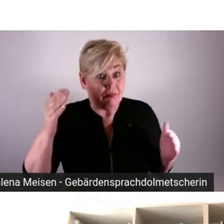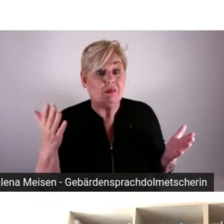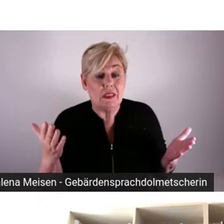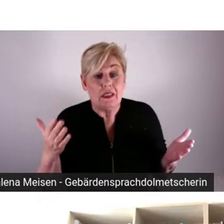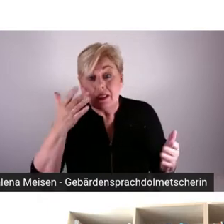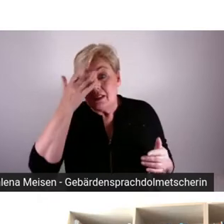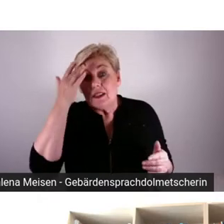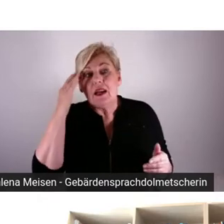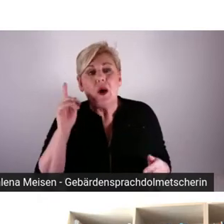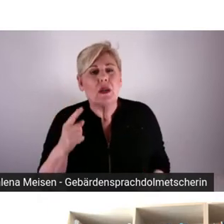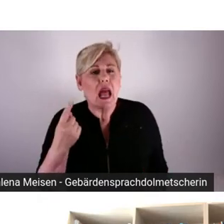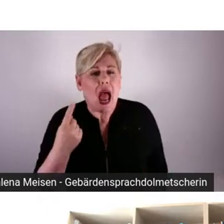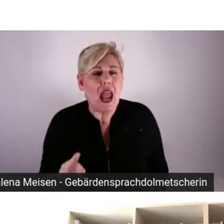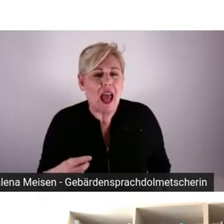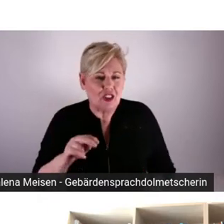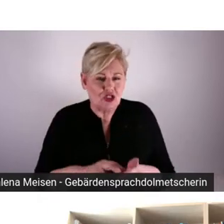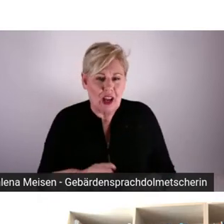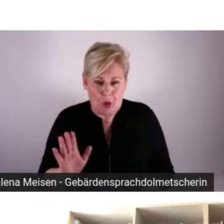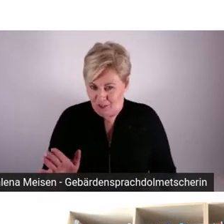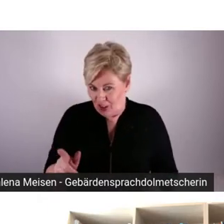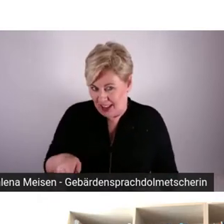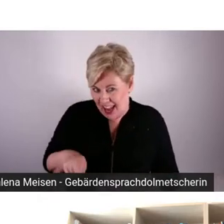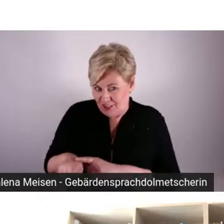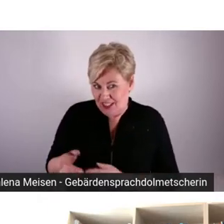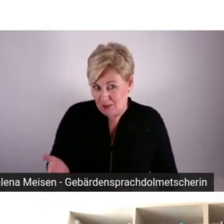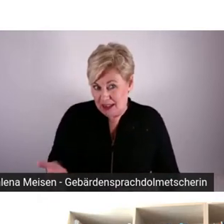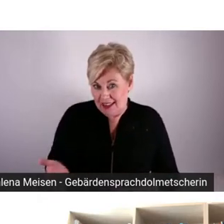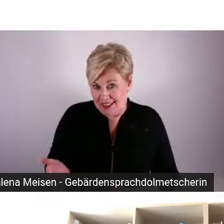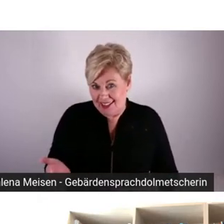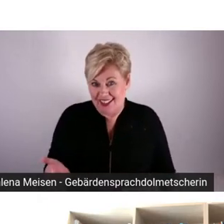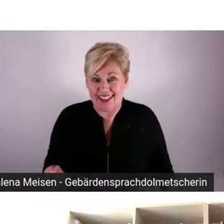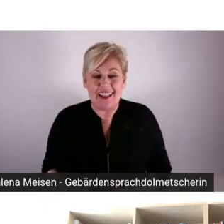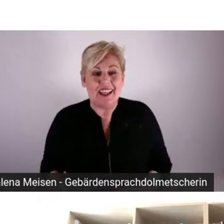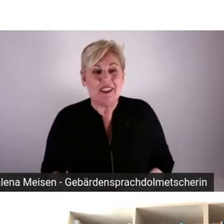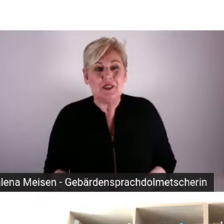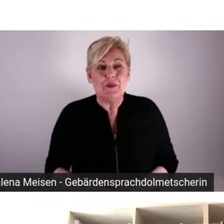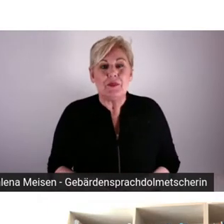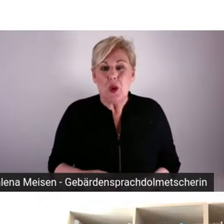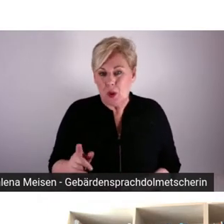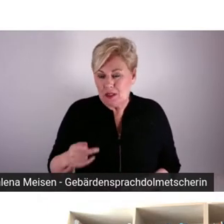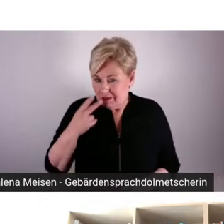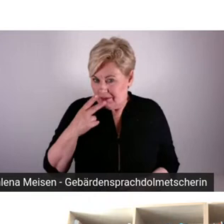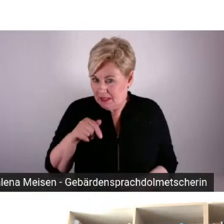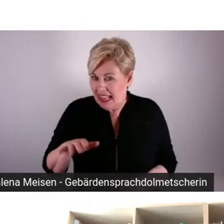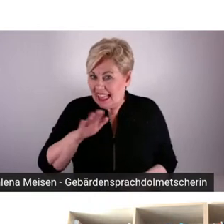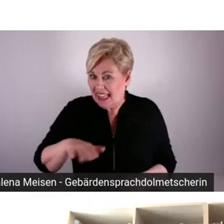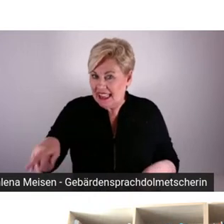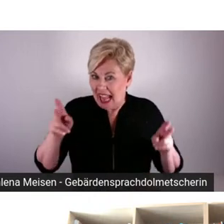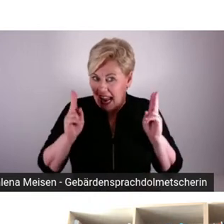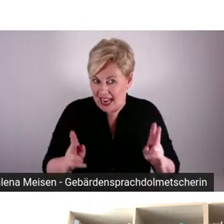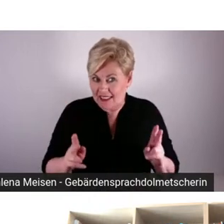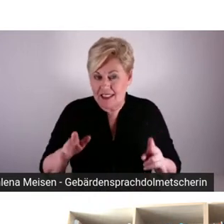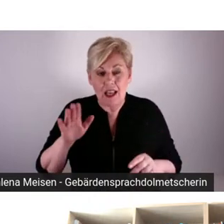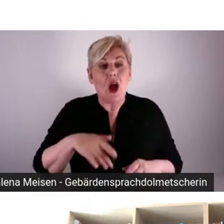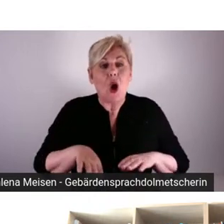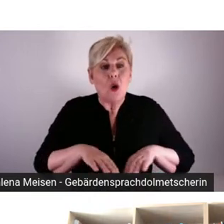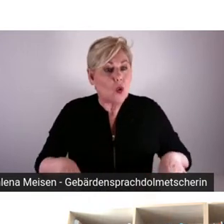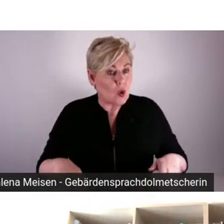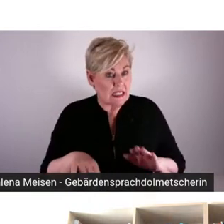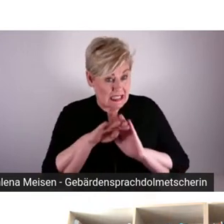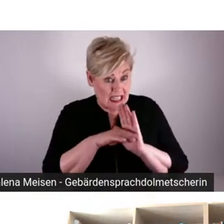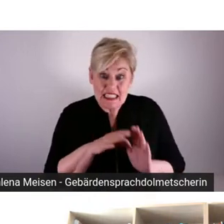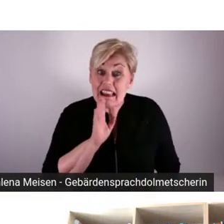die Alleinstellung der FDP sozusagen. Und dann auch an Sie die Frage, Kinderrechte ins Grundgesetz, reicht das,